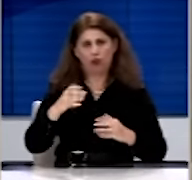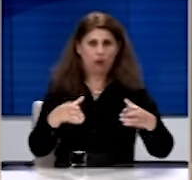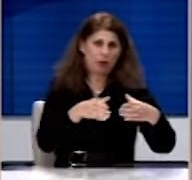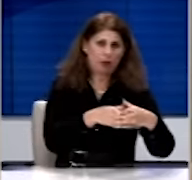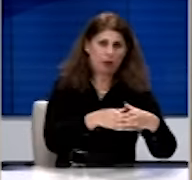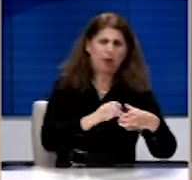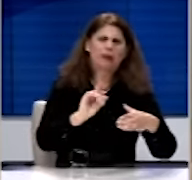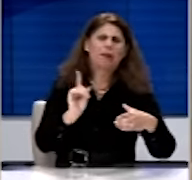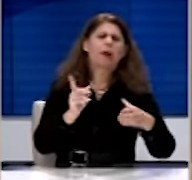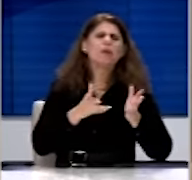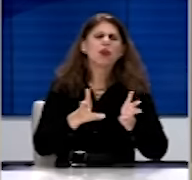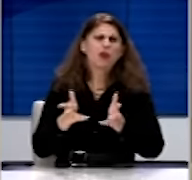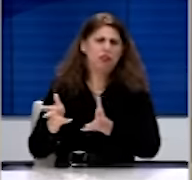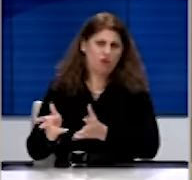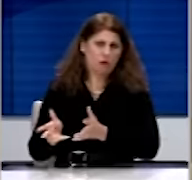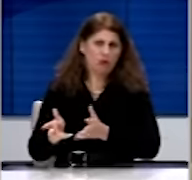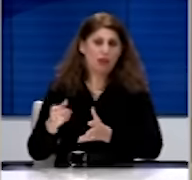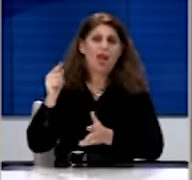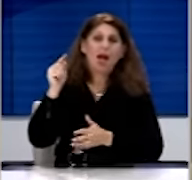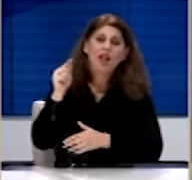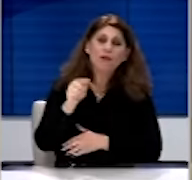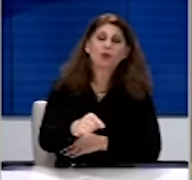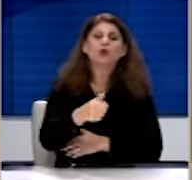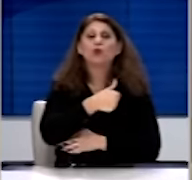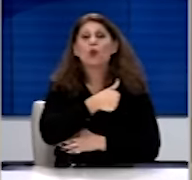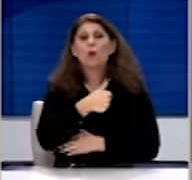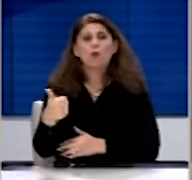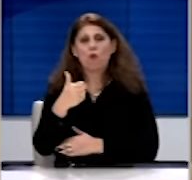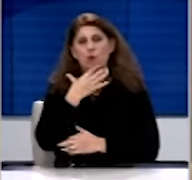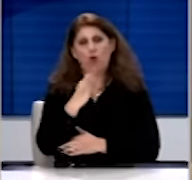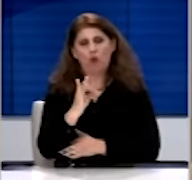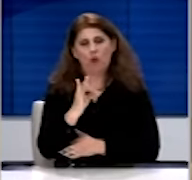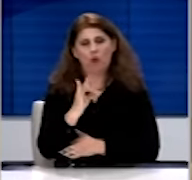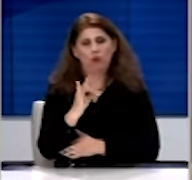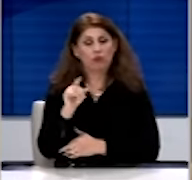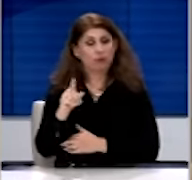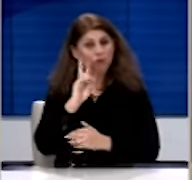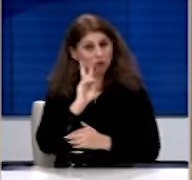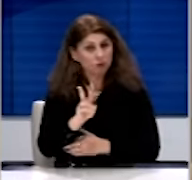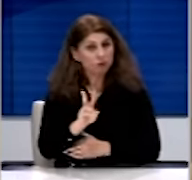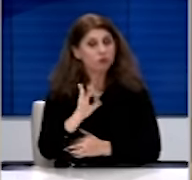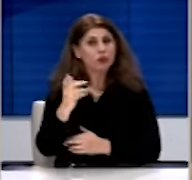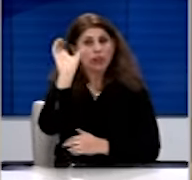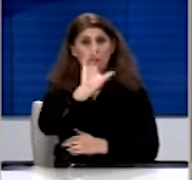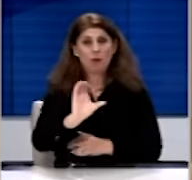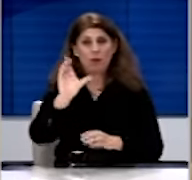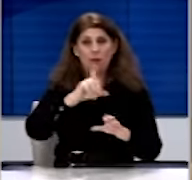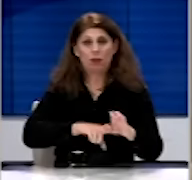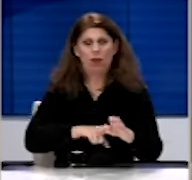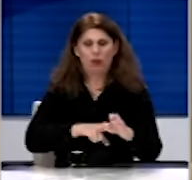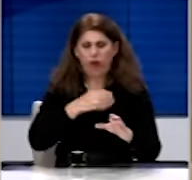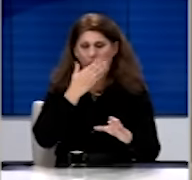να μην κοροϊδευόμαστε, αυτός είναι ο μόνος λόγος για τον οποίο φαίνεται ότι η Ευρωπαϊκή Ένωση